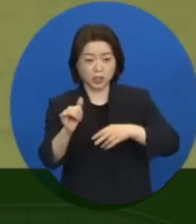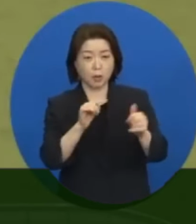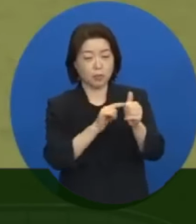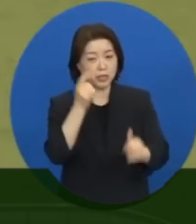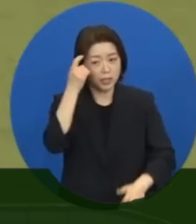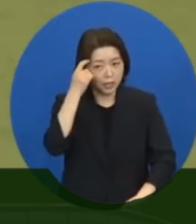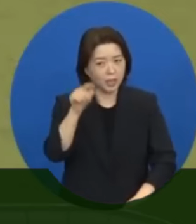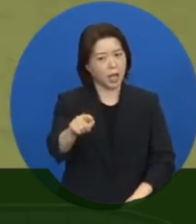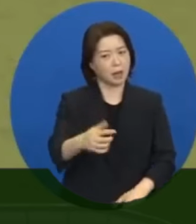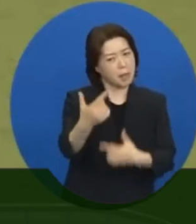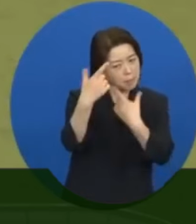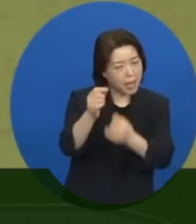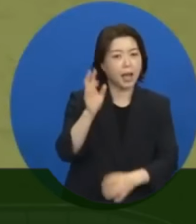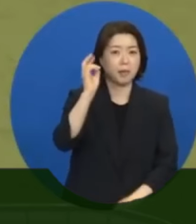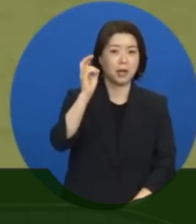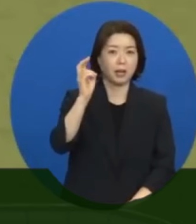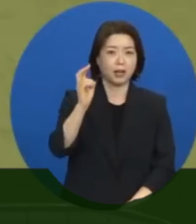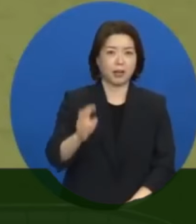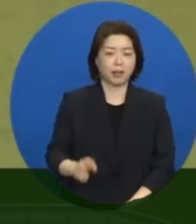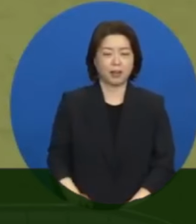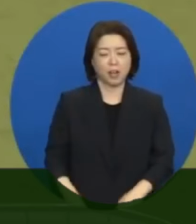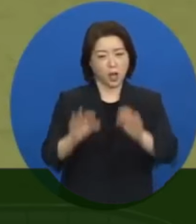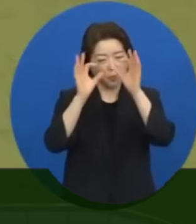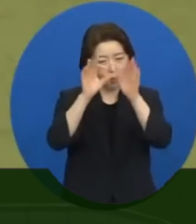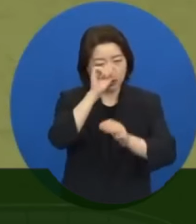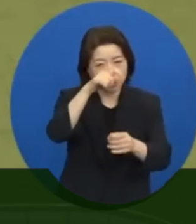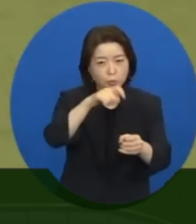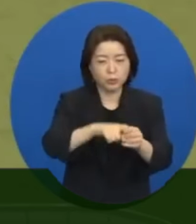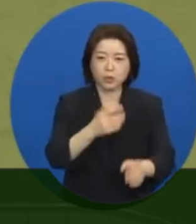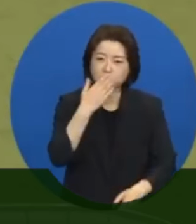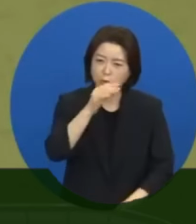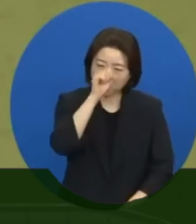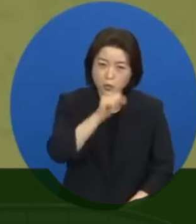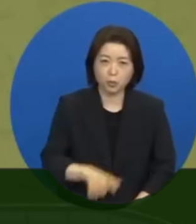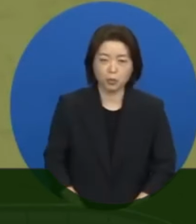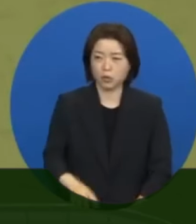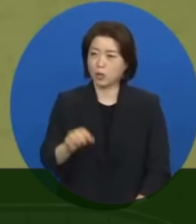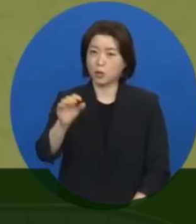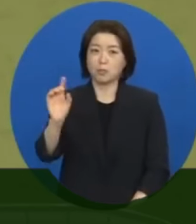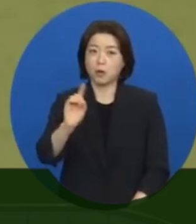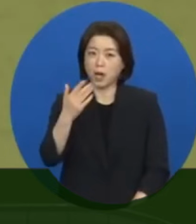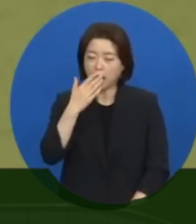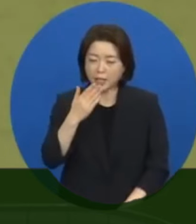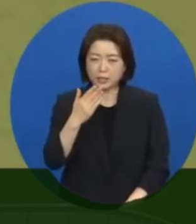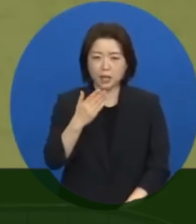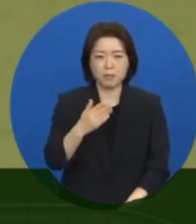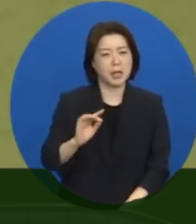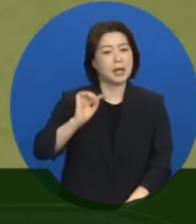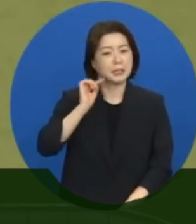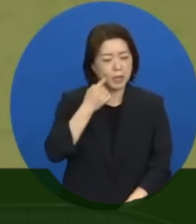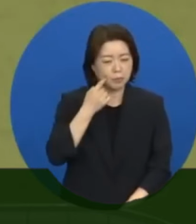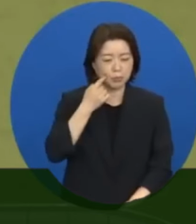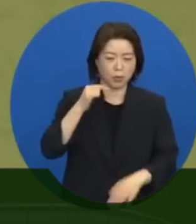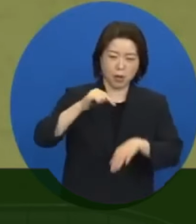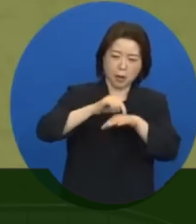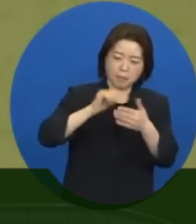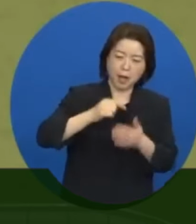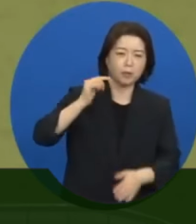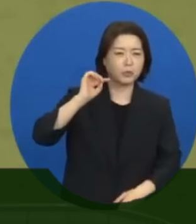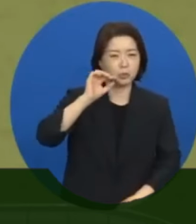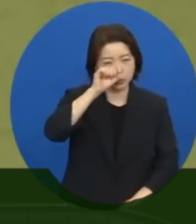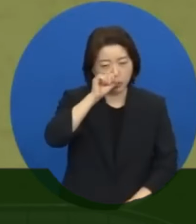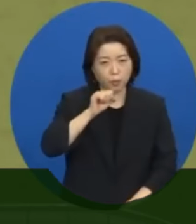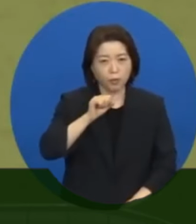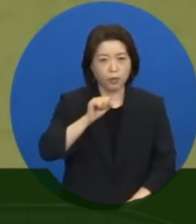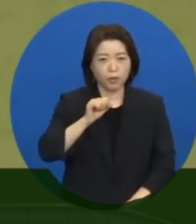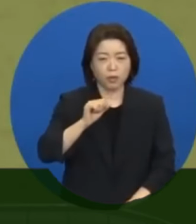않겠습니까 보기 좋은 떡이 먹기도 좋고 같은 값이면 다치 속마음도 좋고 외모도 좋으면